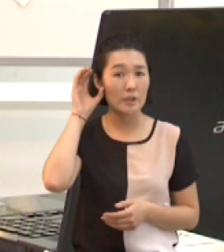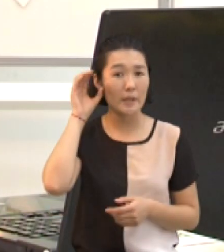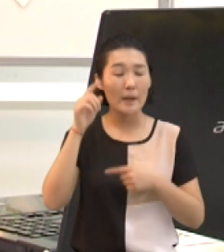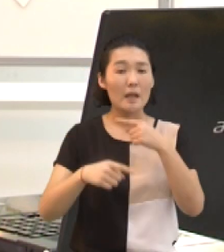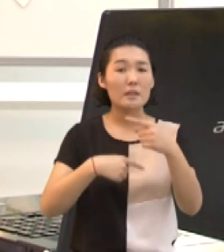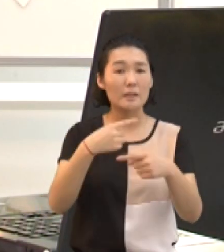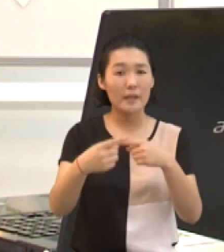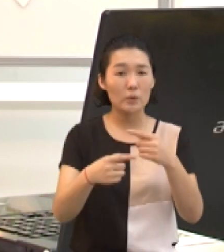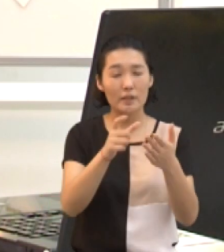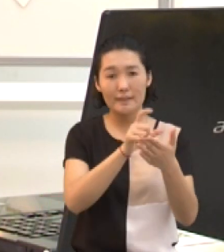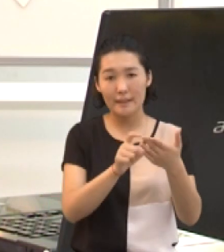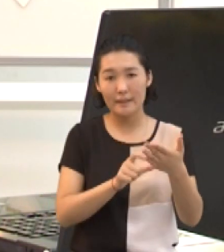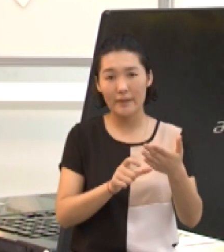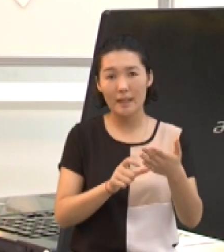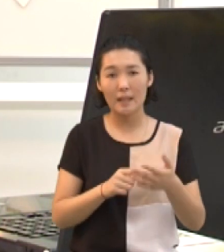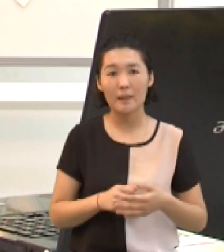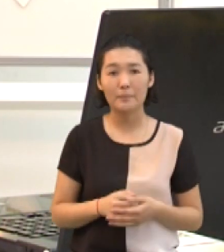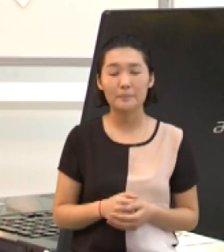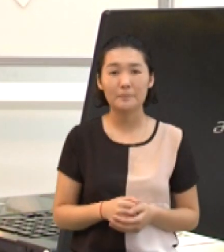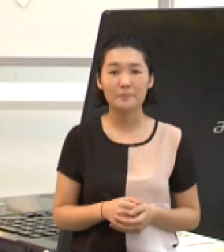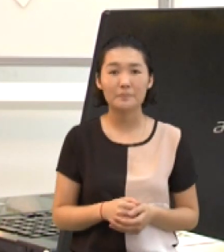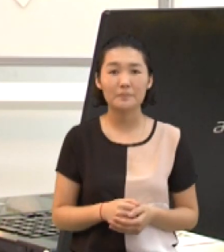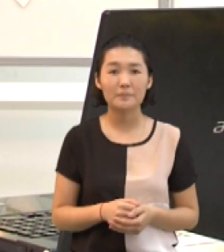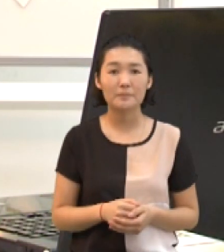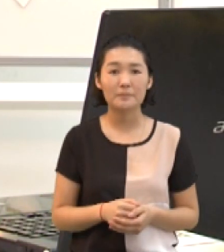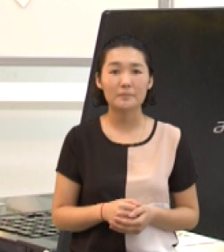Слушаем следующее стихотворение.